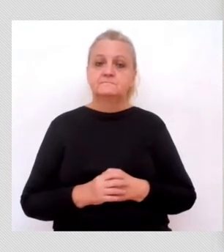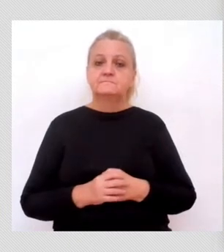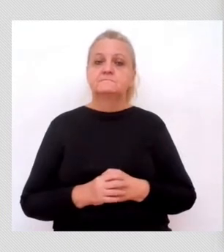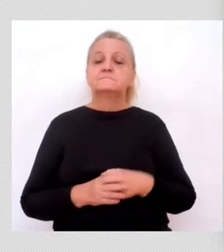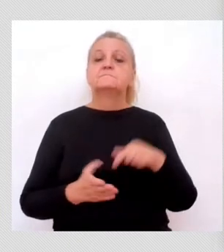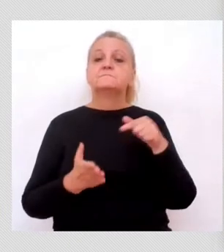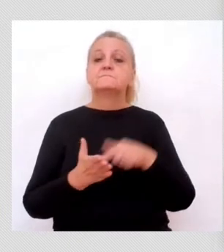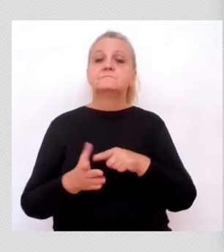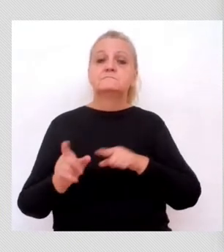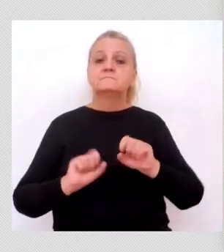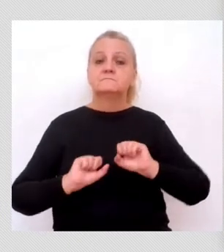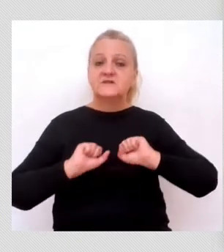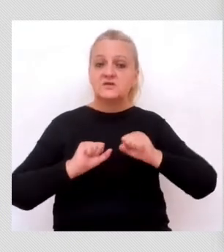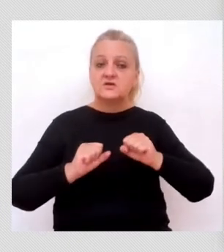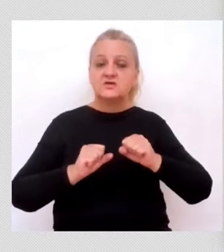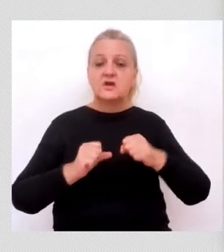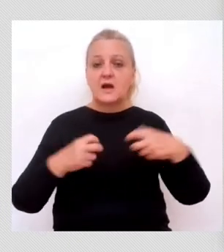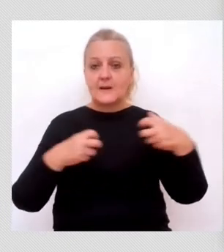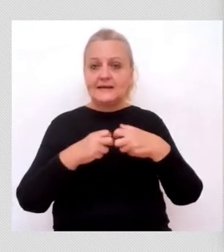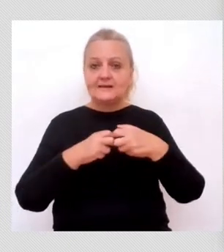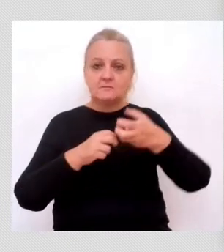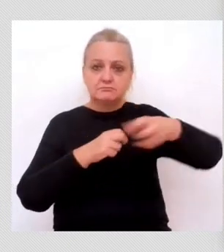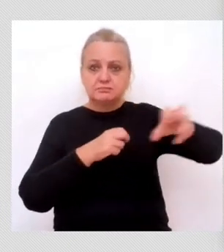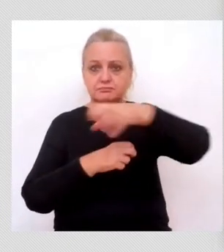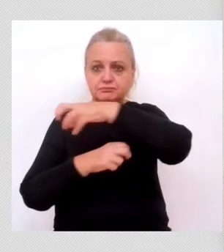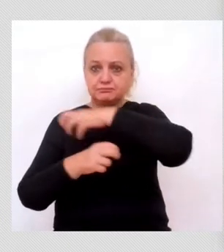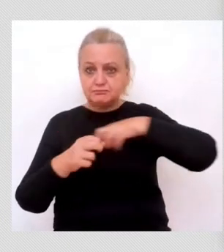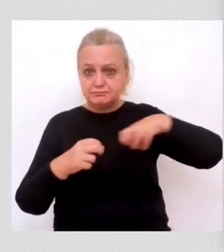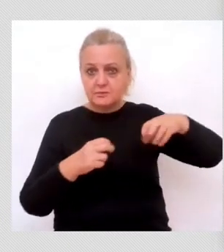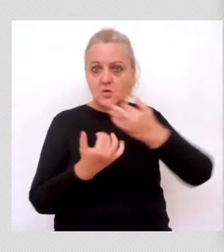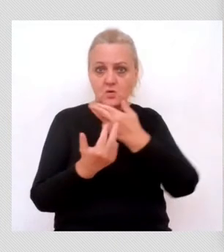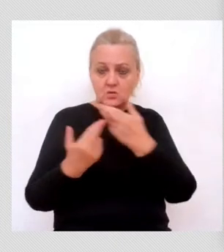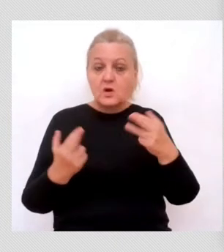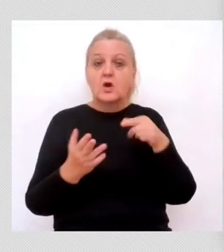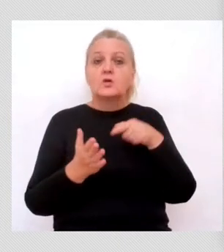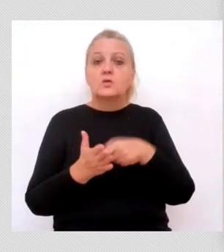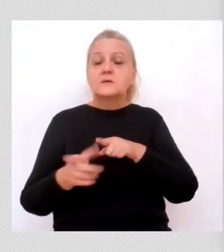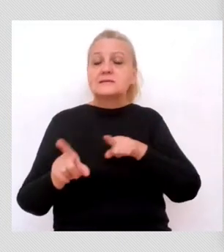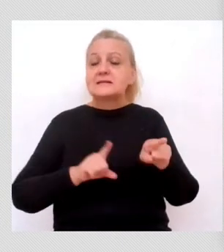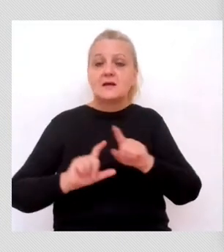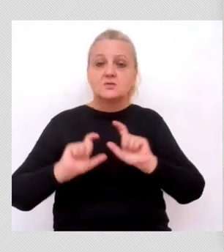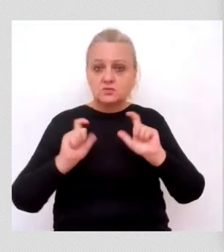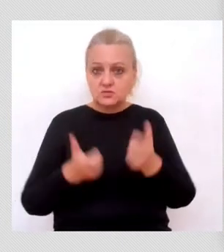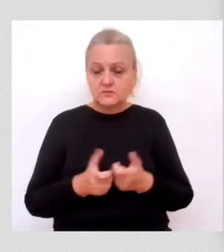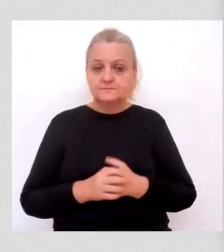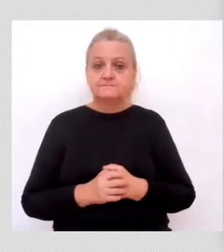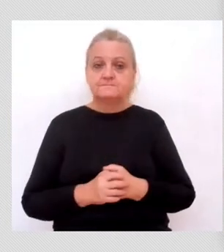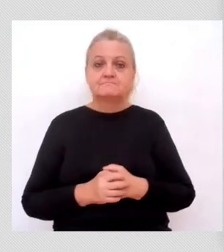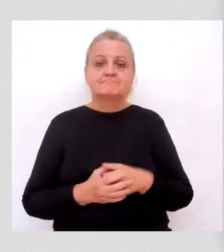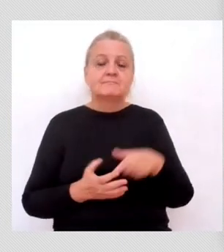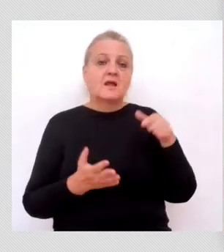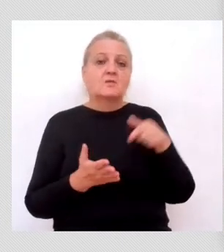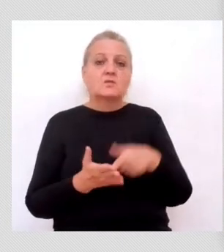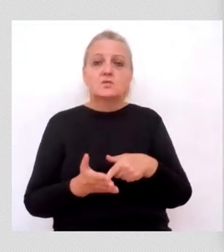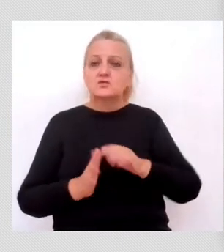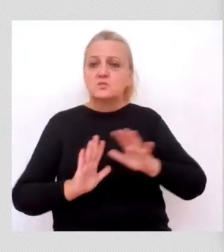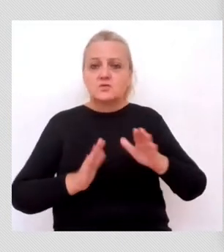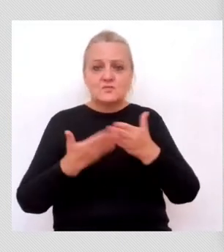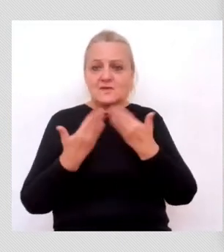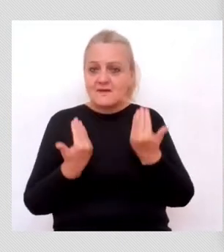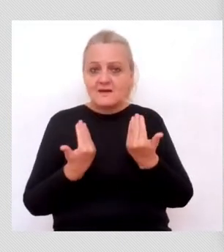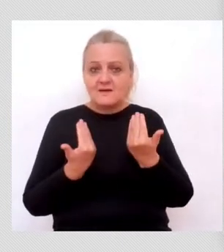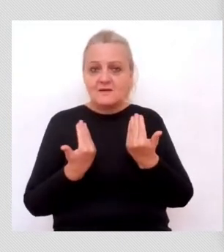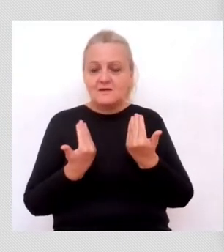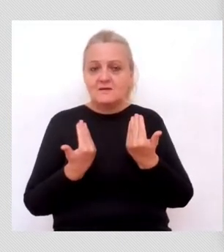Decentralizacja działań, zwłaszcza w internecie, co oznacza, że tutaj nie ma sposobu, a w każdym razie trzeba go